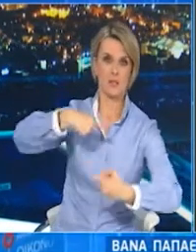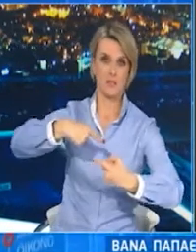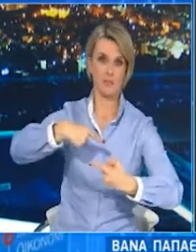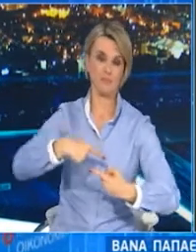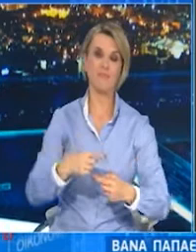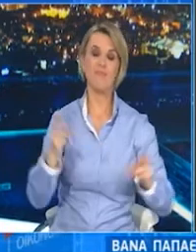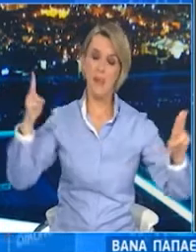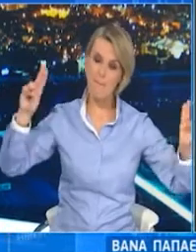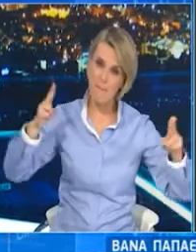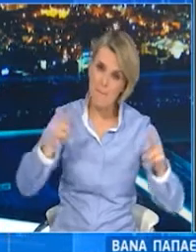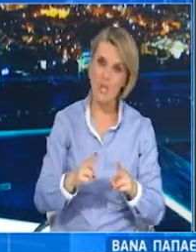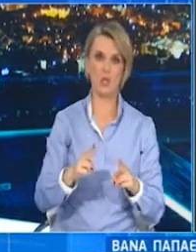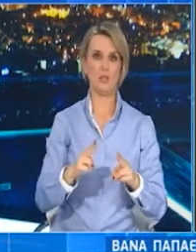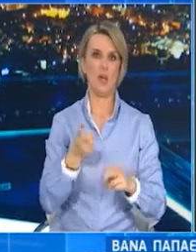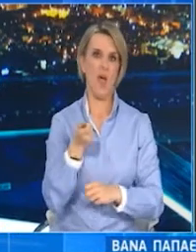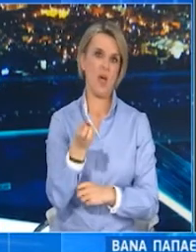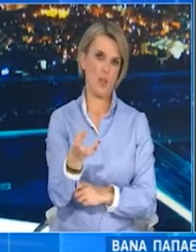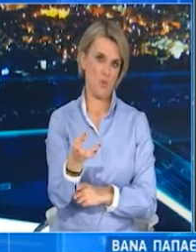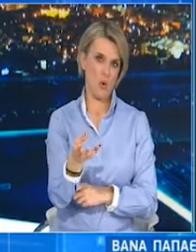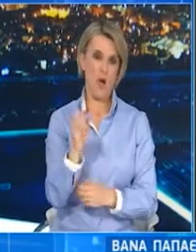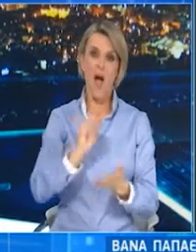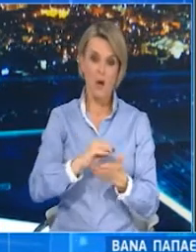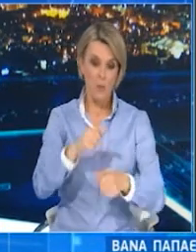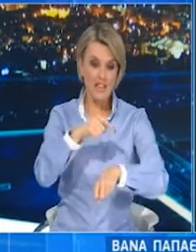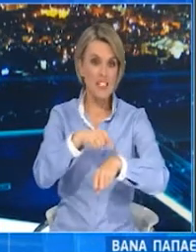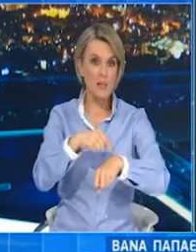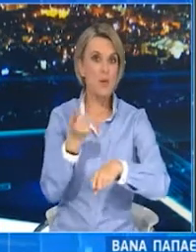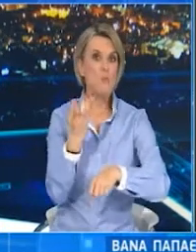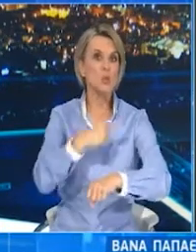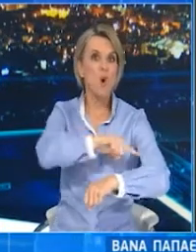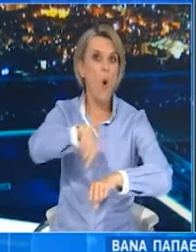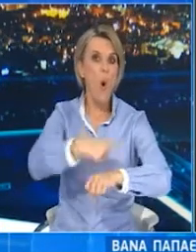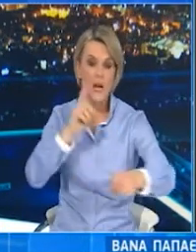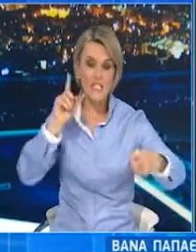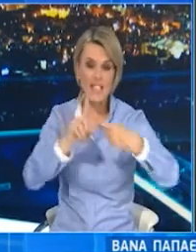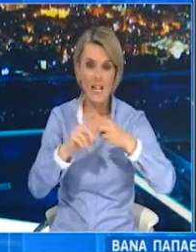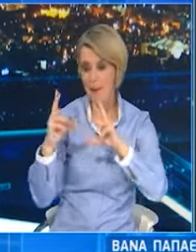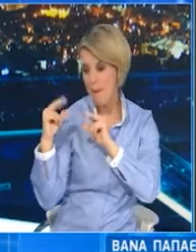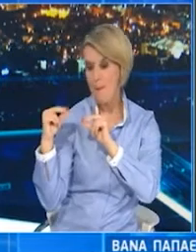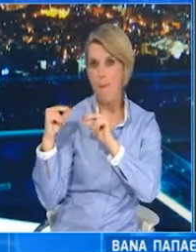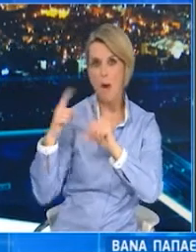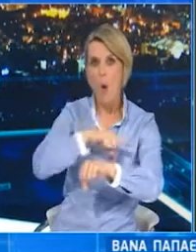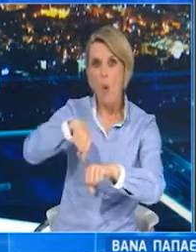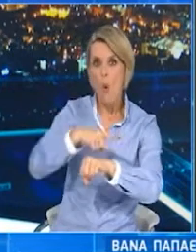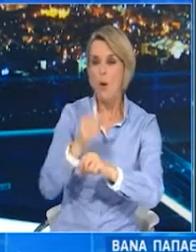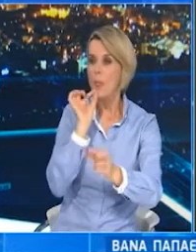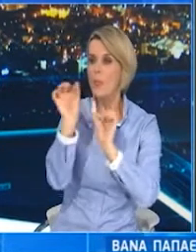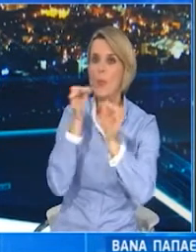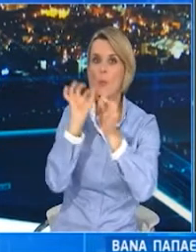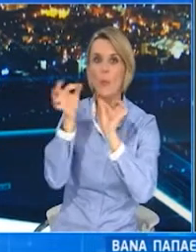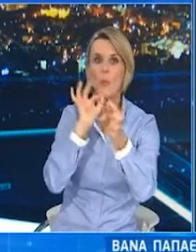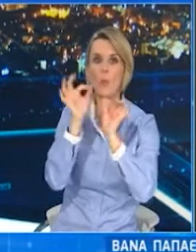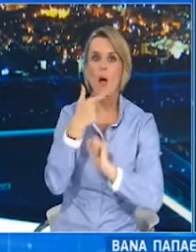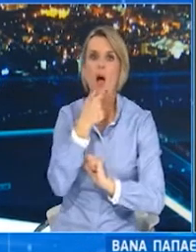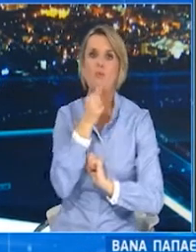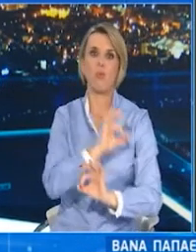παρέας, αλλά και η διάρκεια της συνάντησής μας είναι κριτική σημασίας και είναι σαφές ότι όσο περισσότεροι άνθρωποι